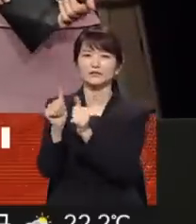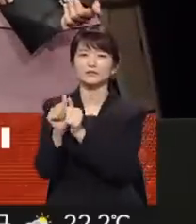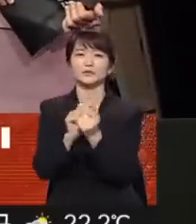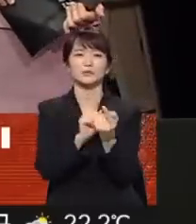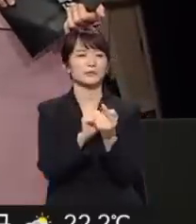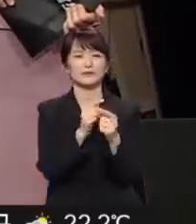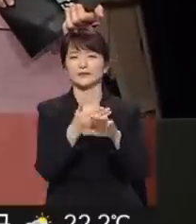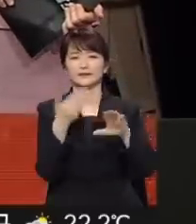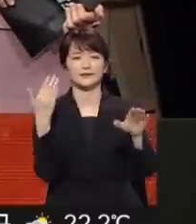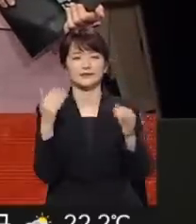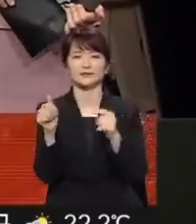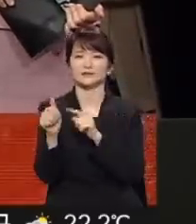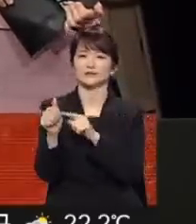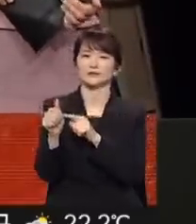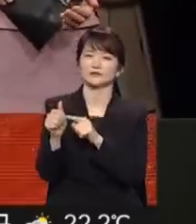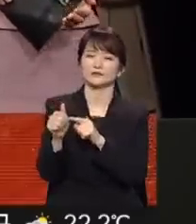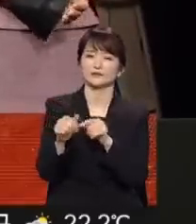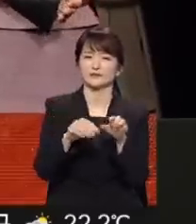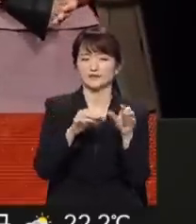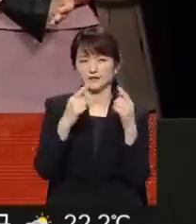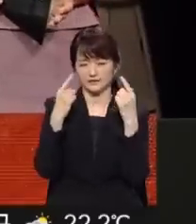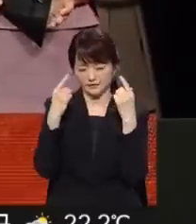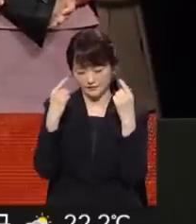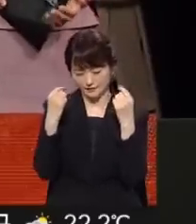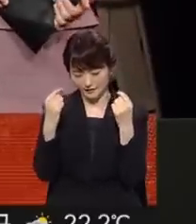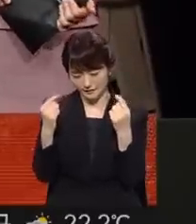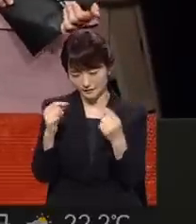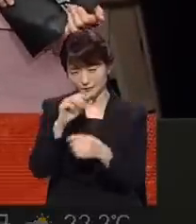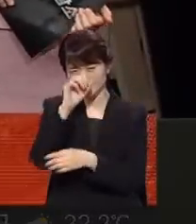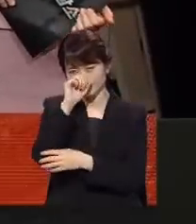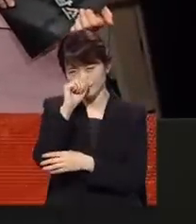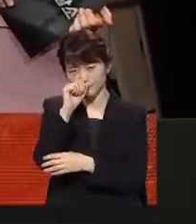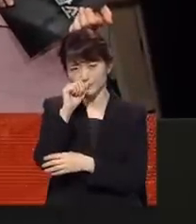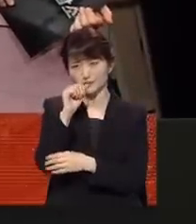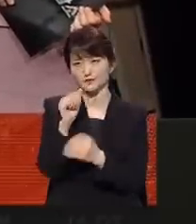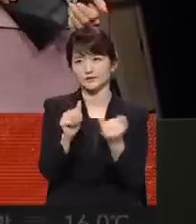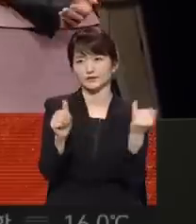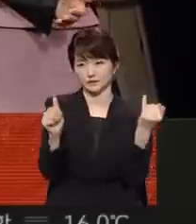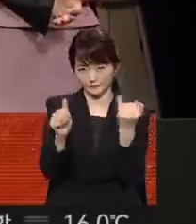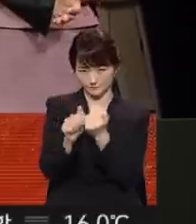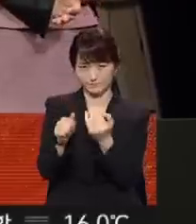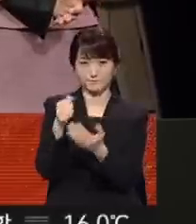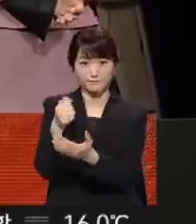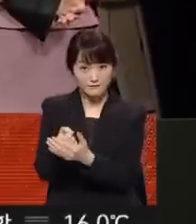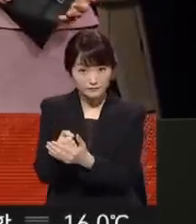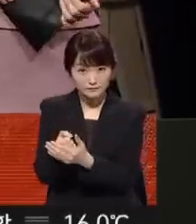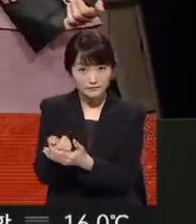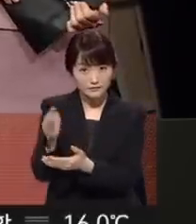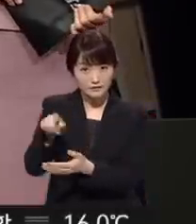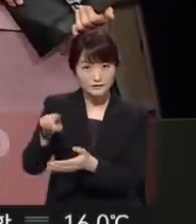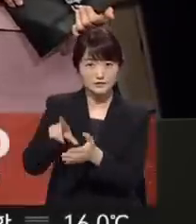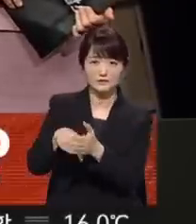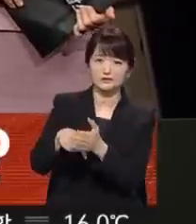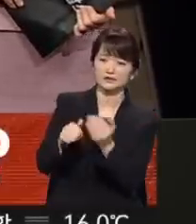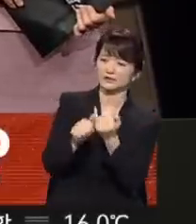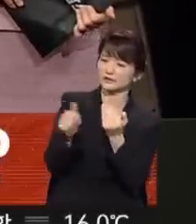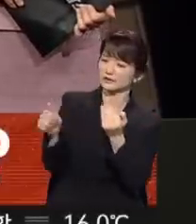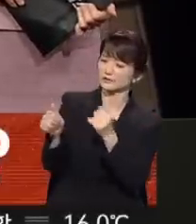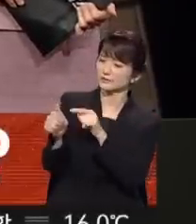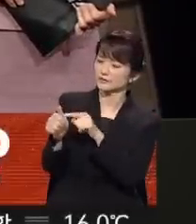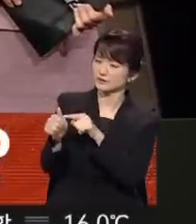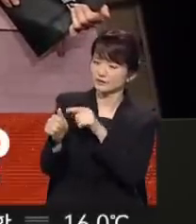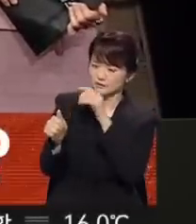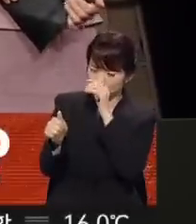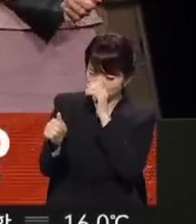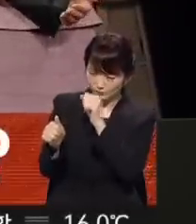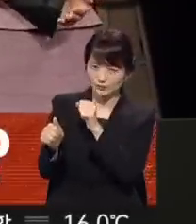달리 한결같이 자상한 남편의 모습에 결혼까지 결심했는데요. 하지만 그때는 콩깍지가 씌어서